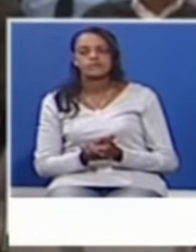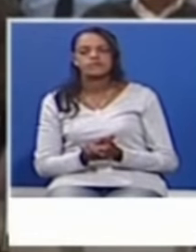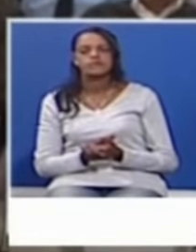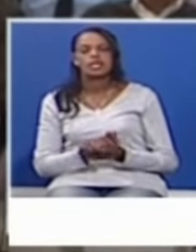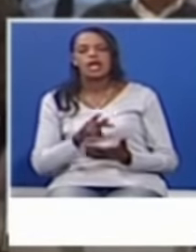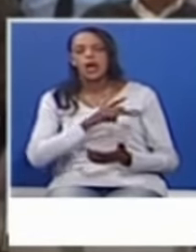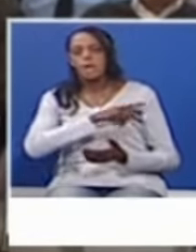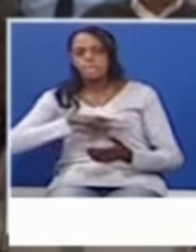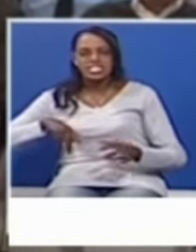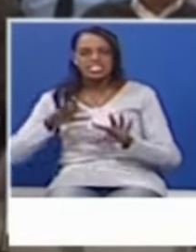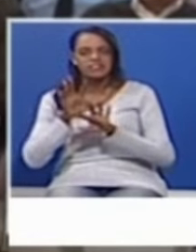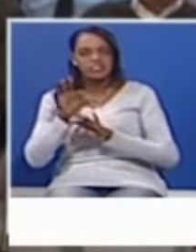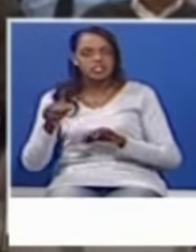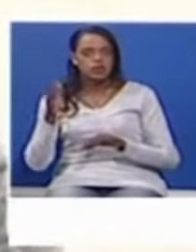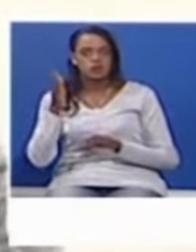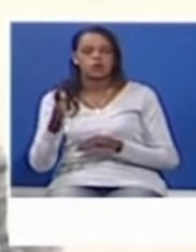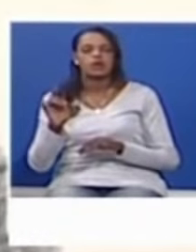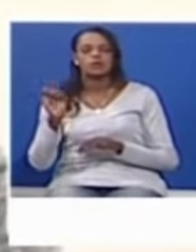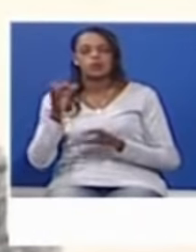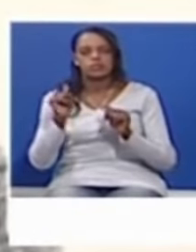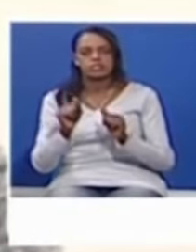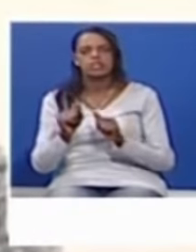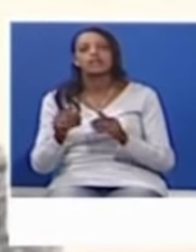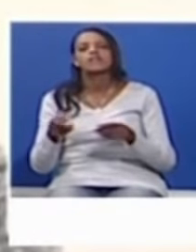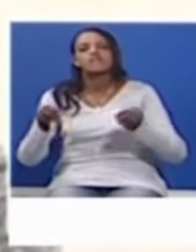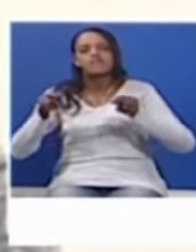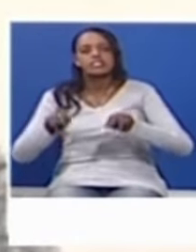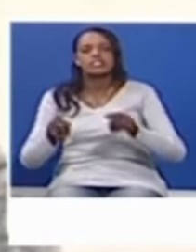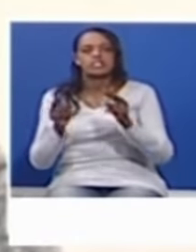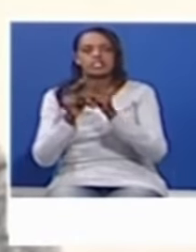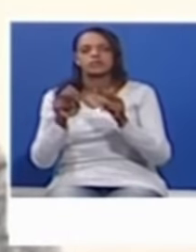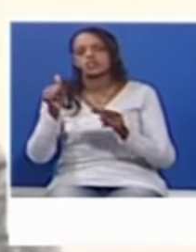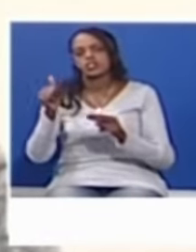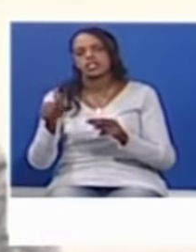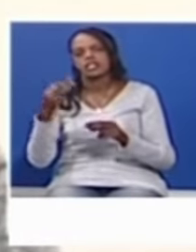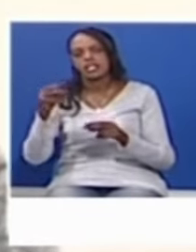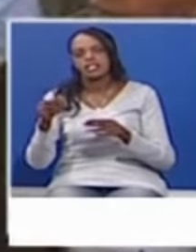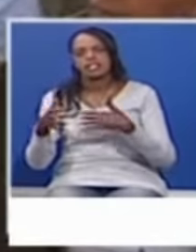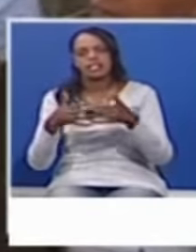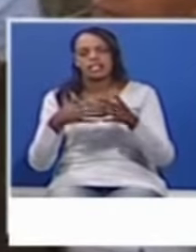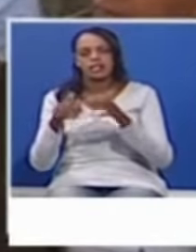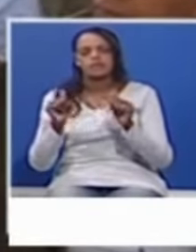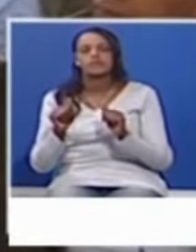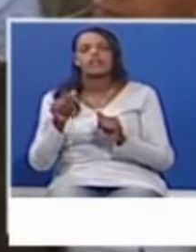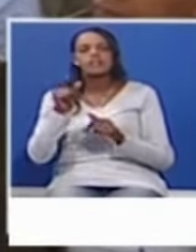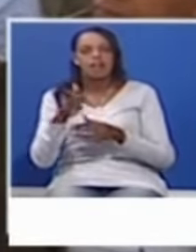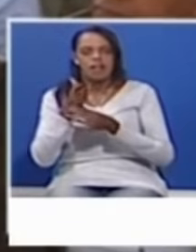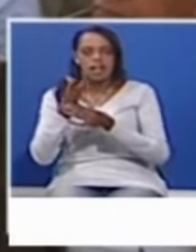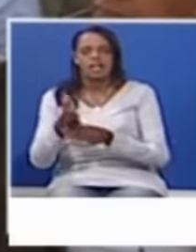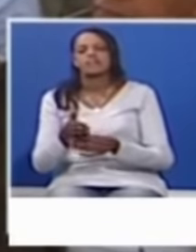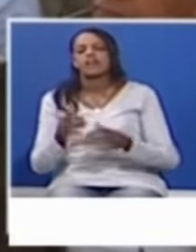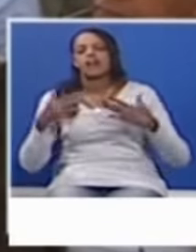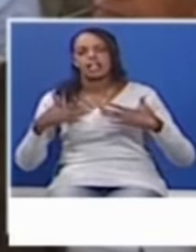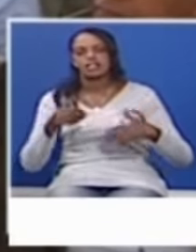ሚኒስተር ፍትሕ ፎዚ ሐሽም ኣብ ዞባ ደቡብ ኣብ ምሕያል ኮማዊ ኣብያተ ፍርዲ ዘተኮረ ርክብ ሽዱሽተ ሕዳር ኣካይዳ ኣብቲ ሓለፍቲ ኣካላት